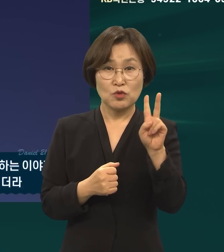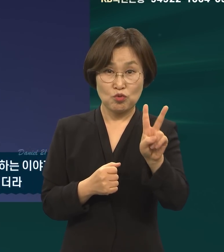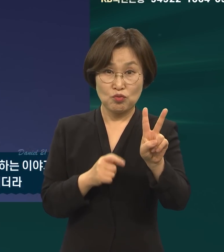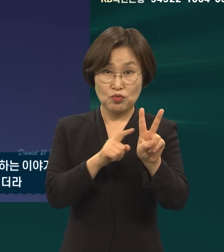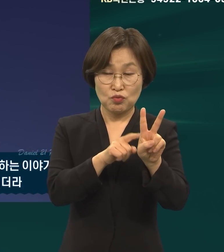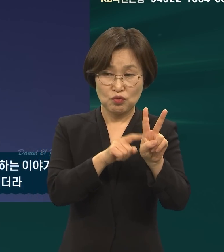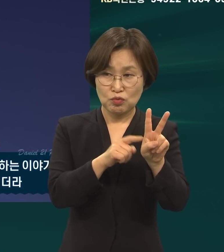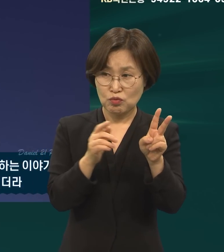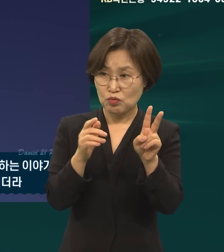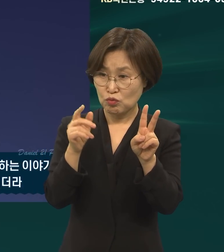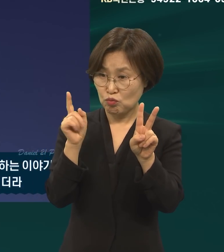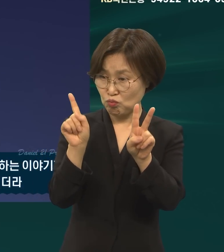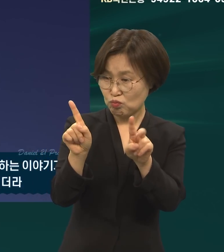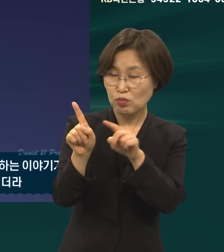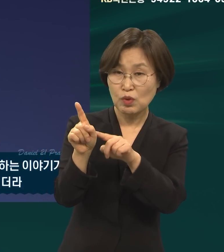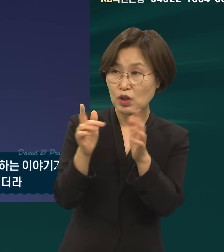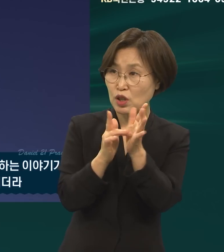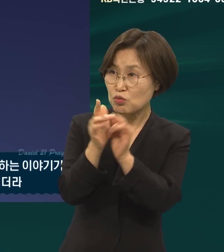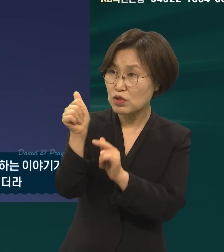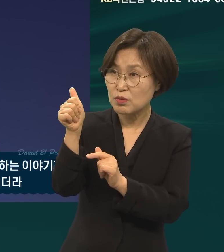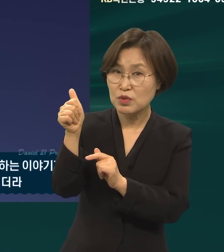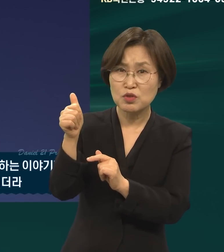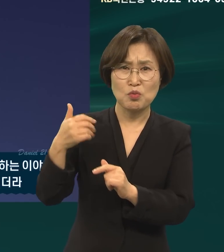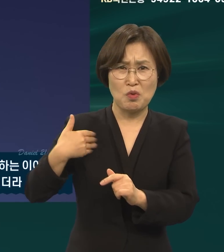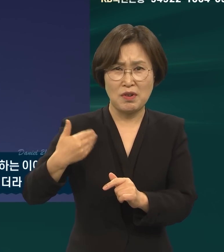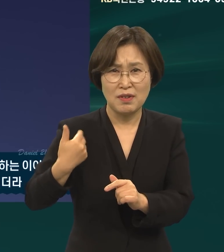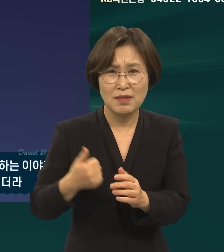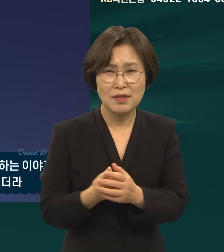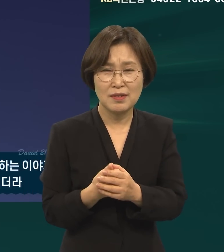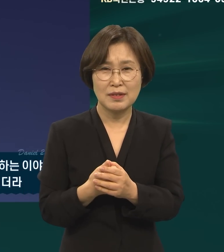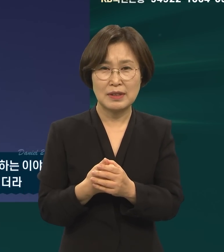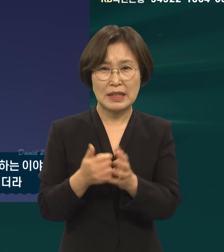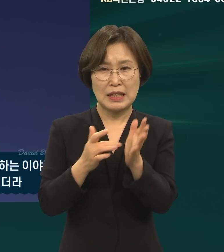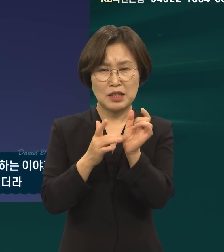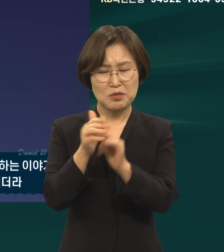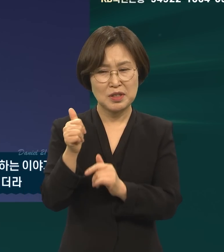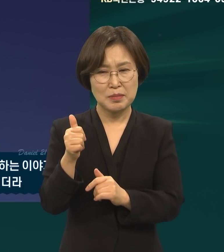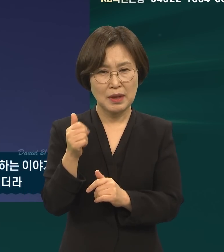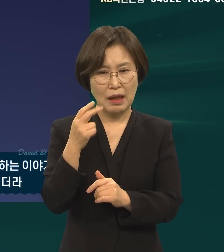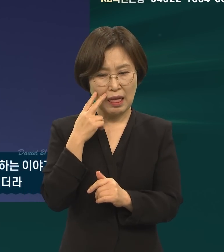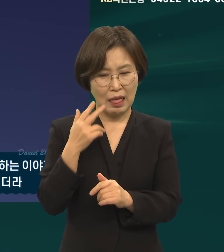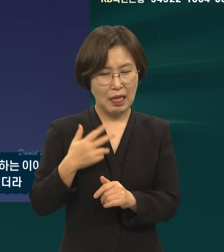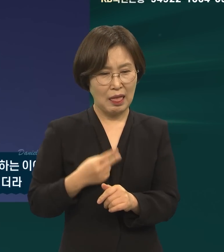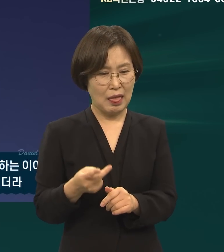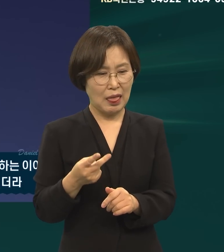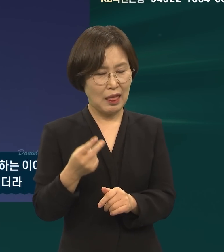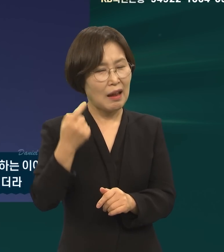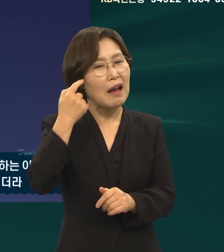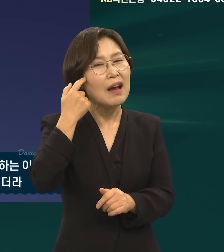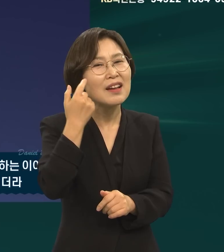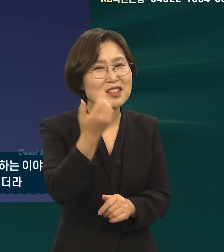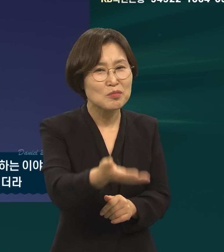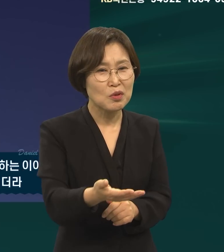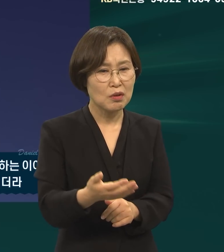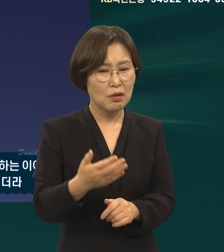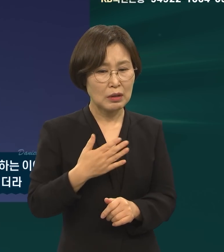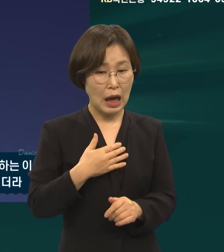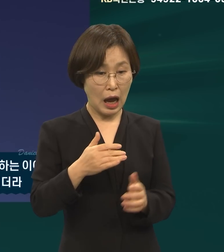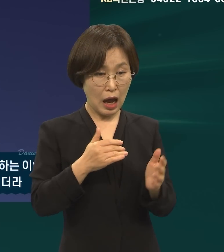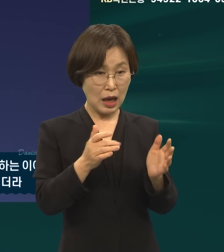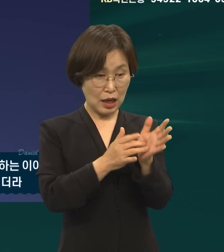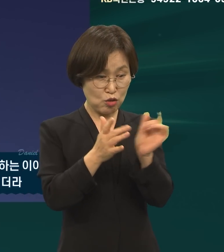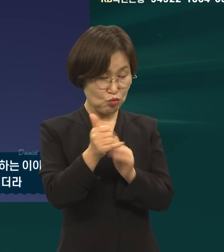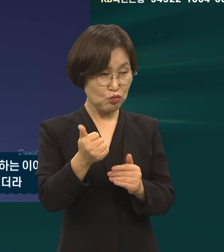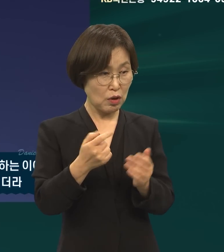생각하지 못했죠. 예수님이 은근슬쩍 질문하시는 장면, 아주 은근슬쩍. 그냥 밝히시면 되지. 나 예수야 이렇게 얘기하시면